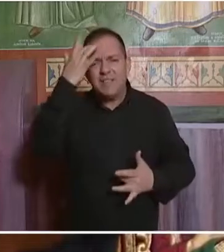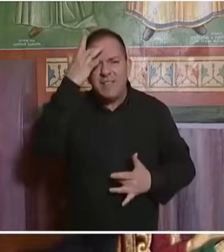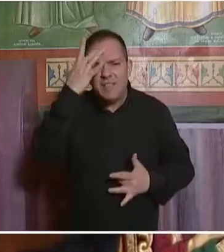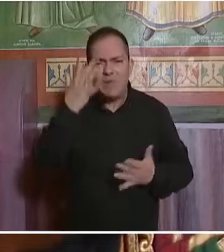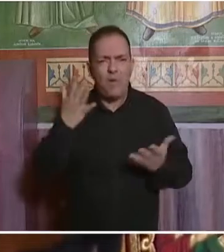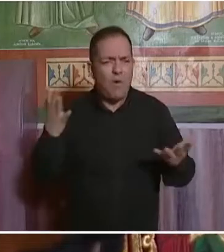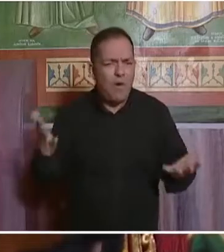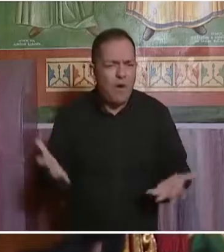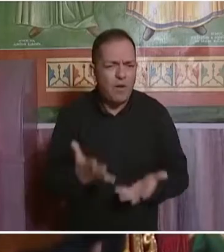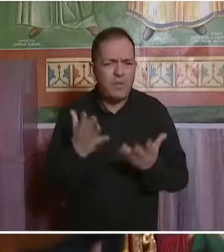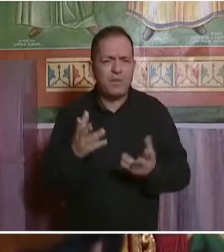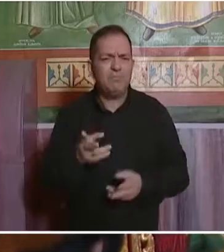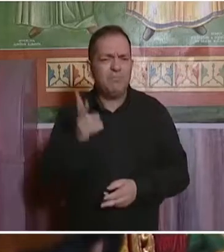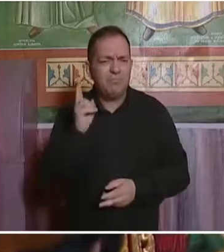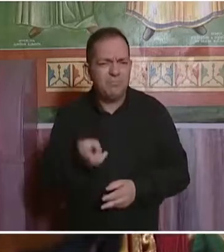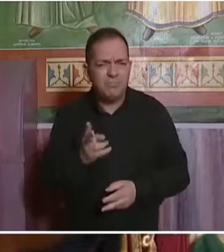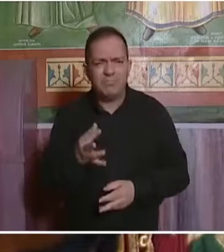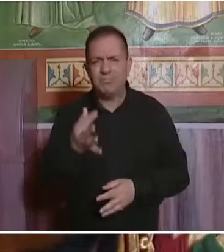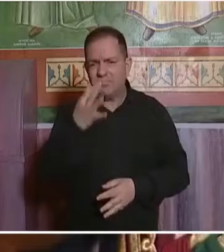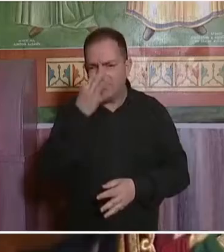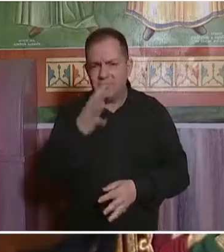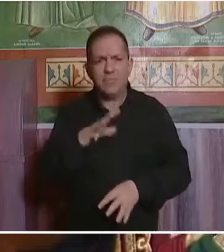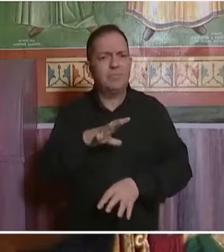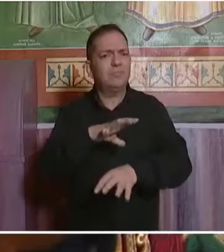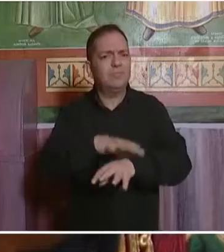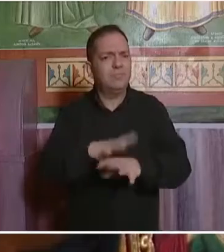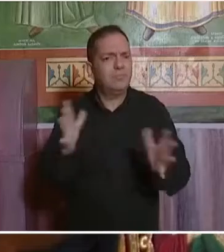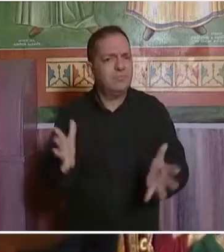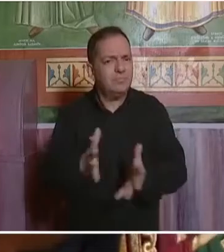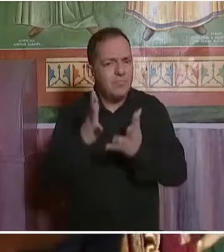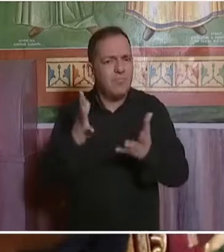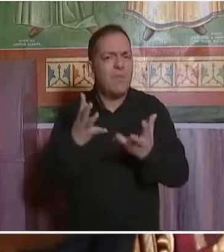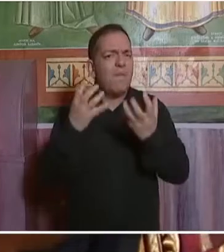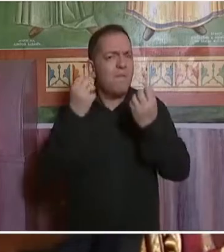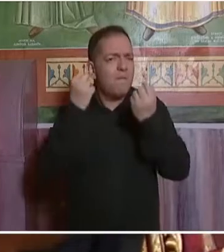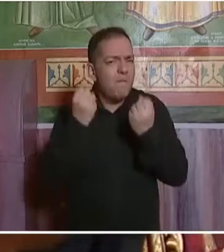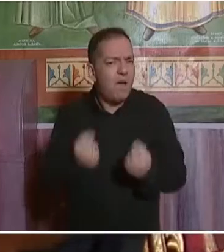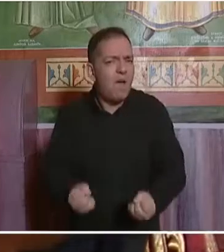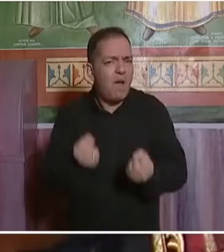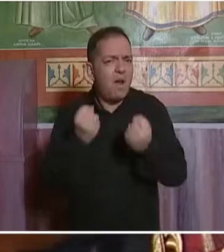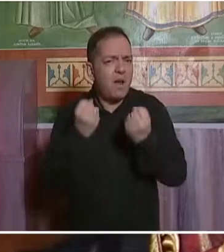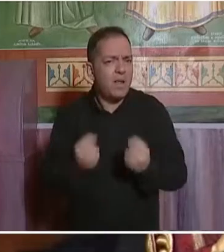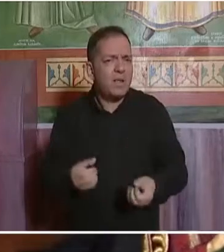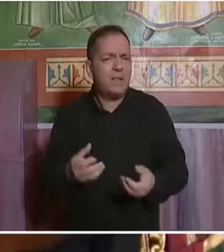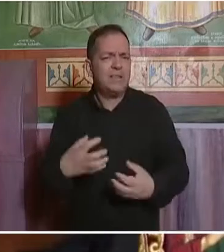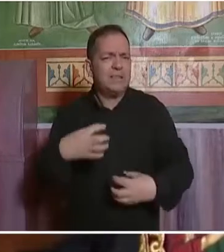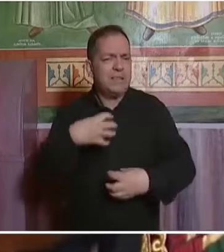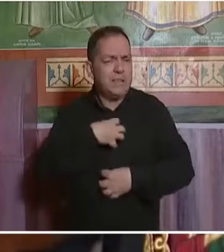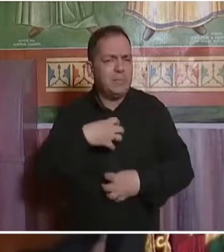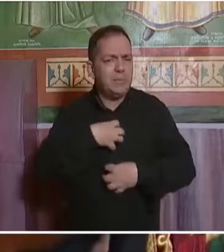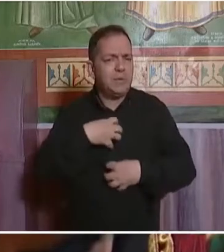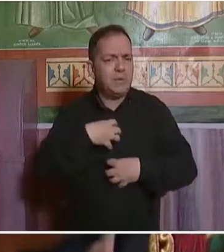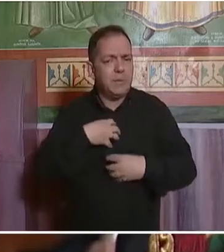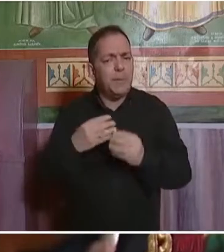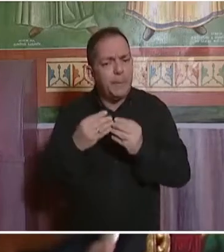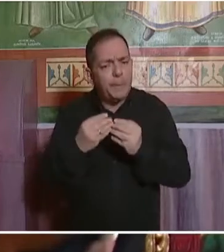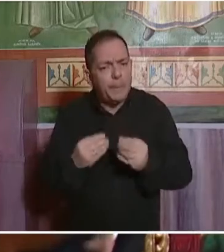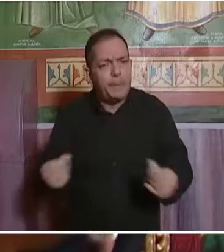καθαρίζει κάθε ανθρώπινη, βεβαρημένη και ένοχη